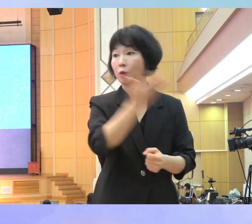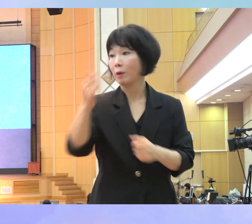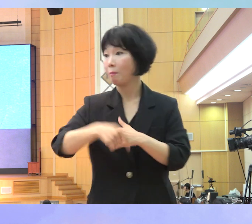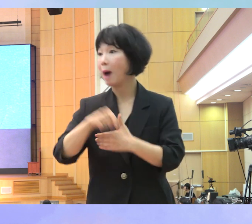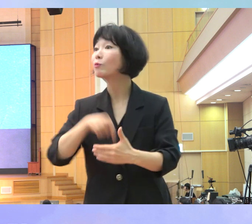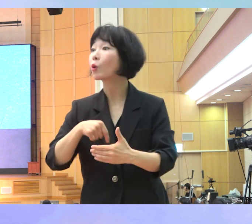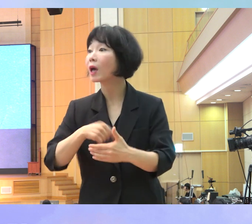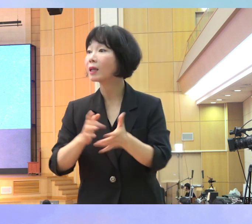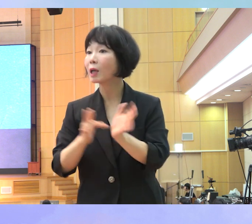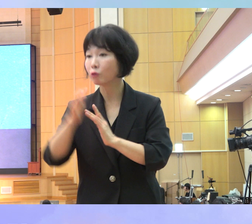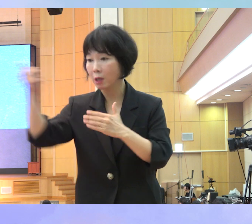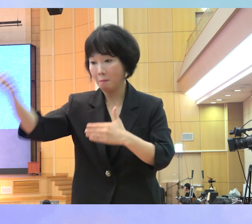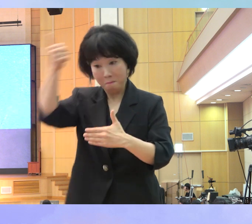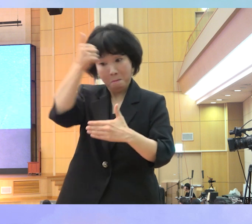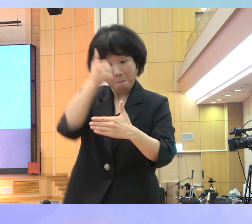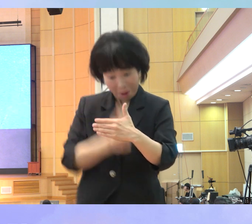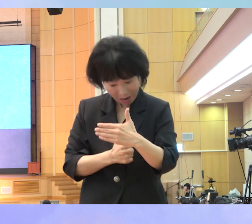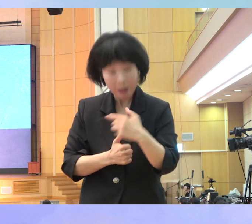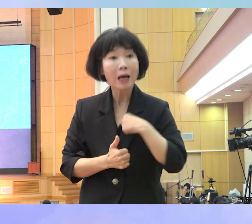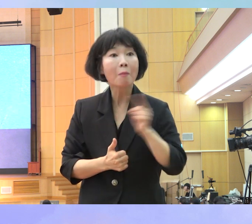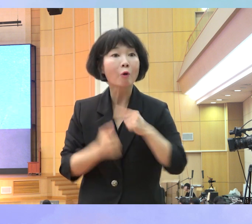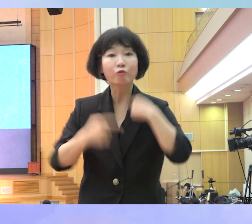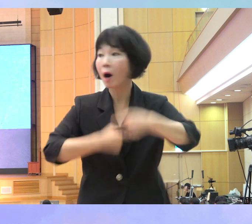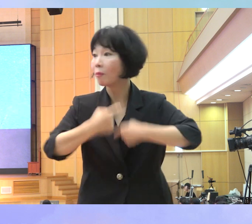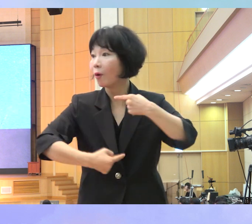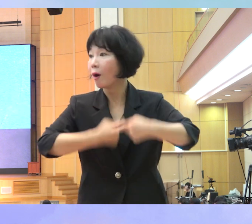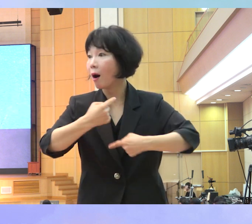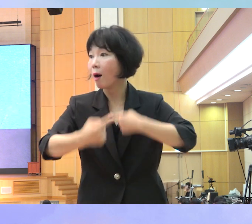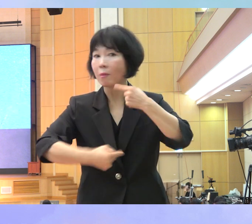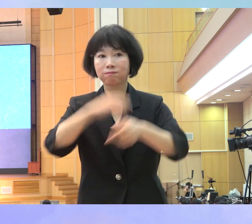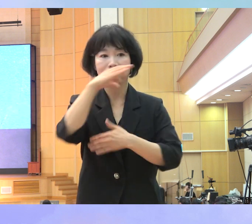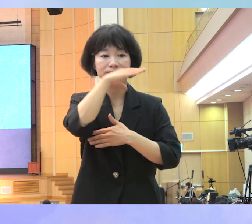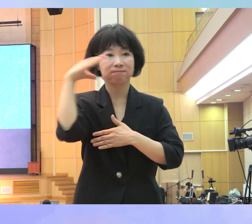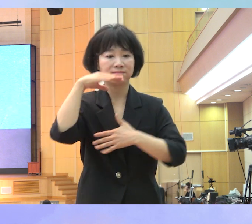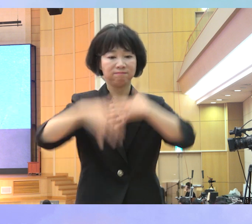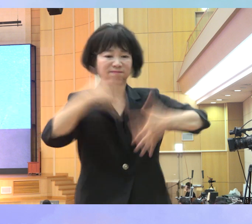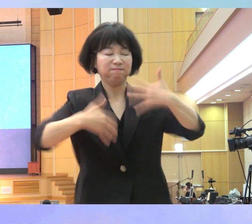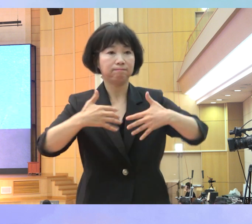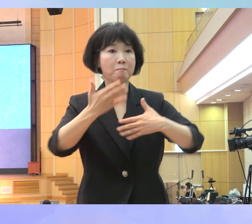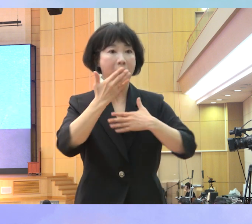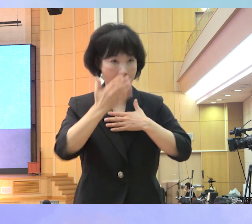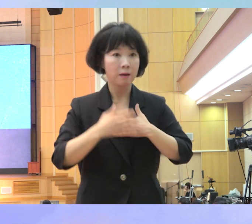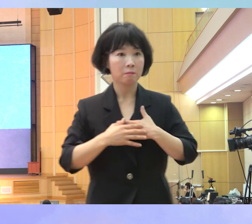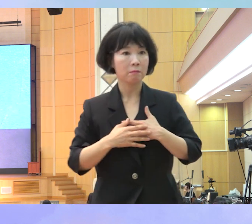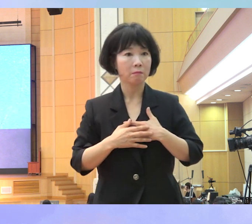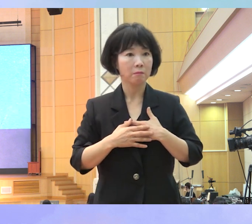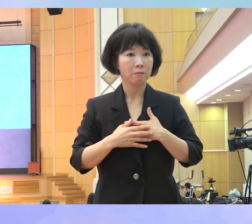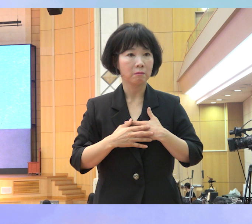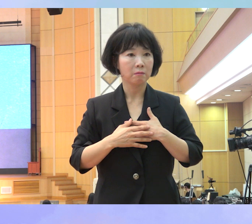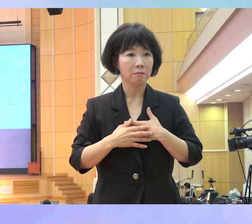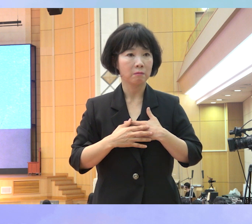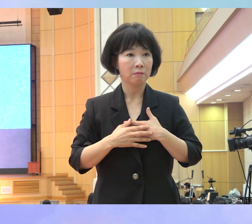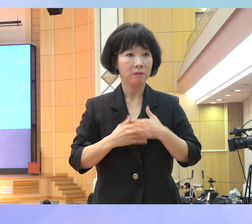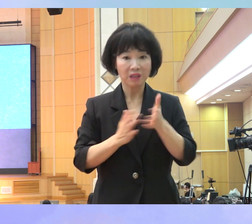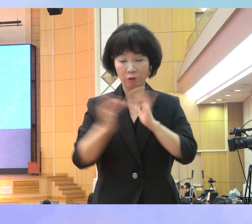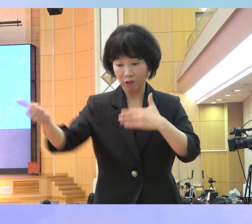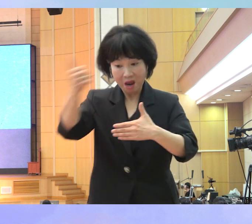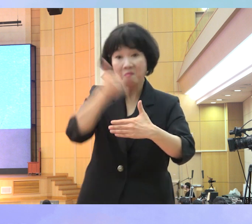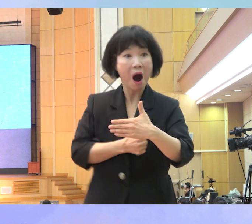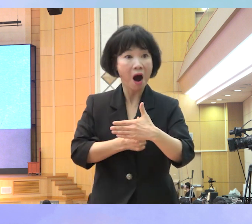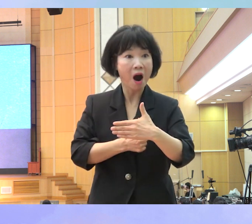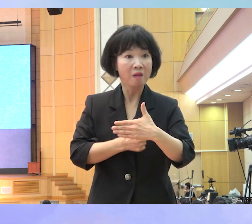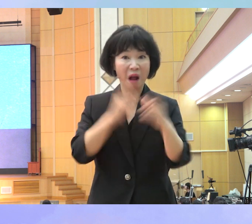있으면 성숙한 말을 하게 돼 있어요. 아까 불안하고 또 무섭고 화가 나면 안 좋은 말, 열받는다,